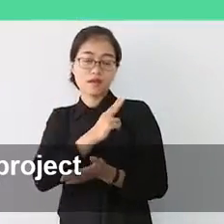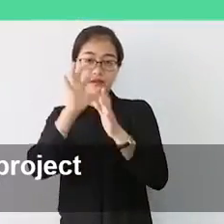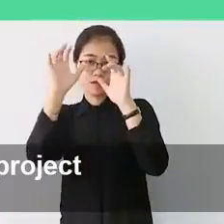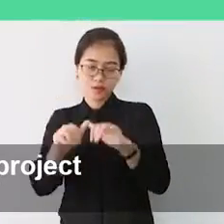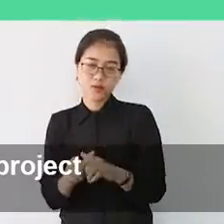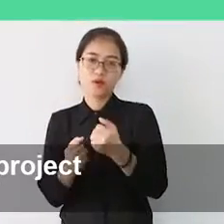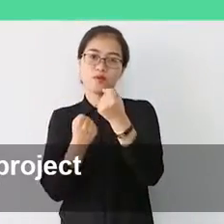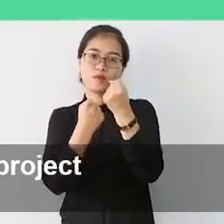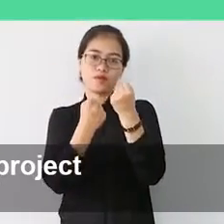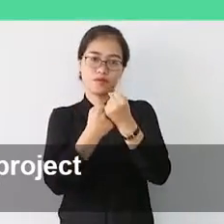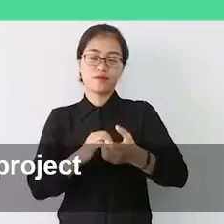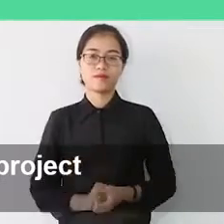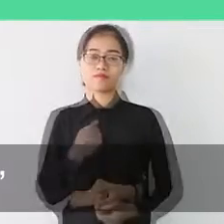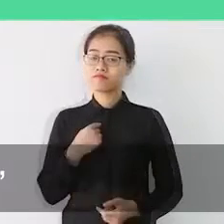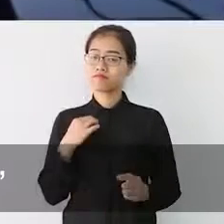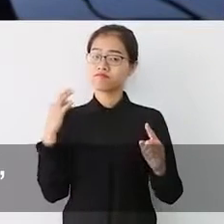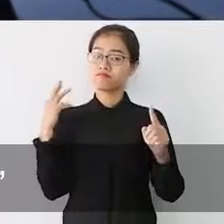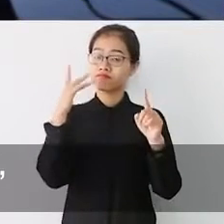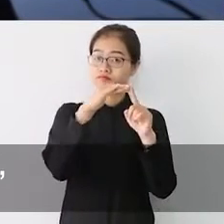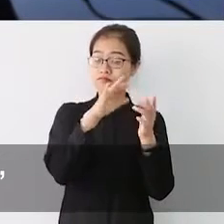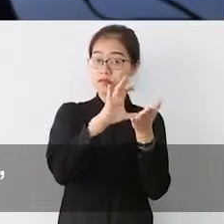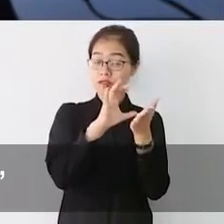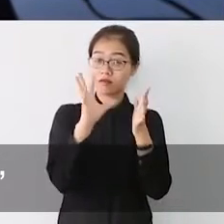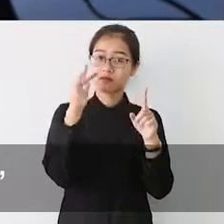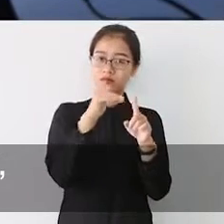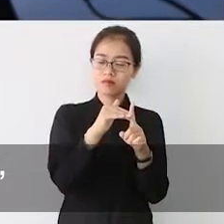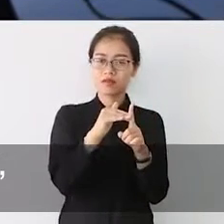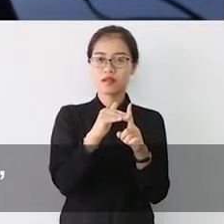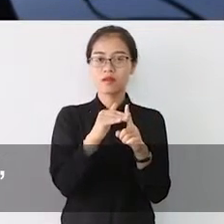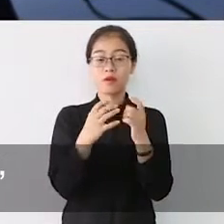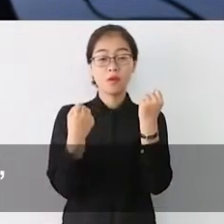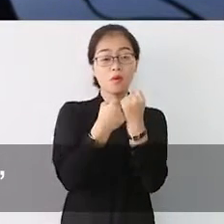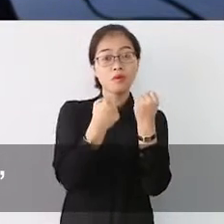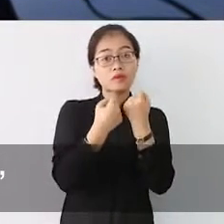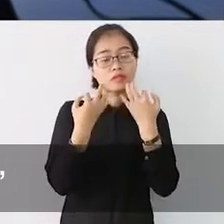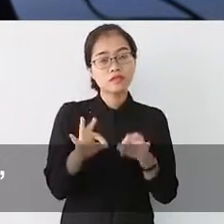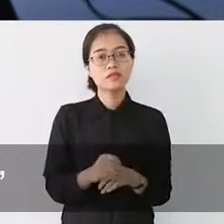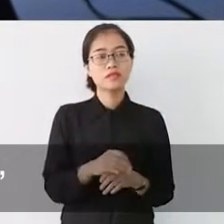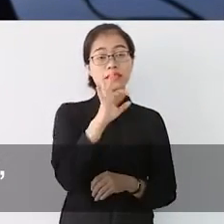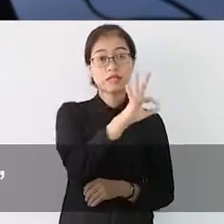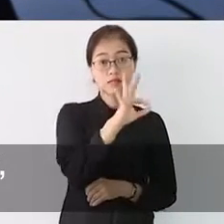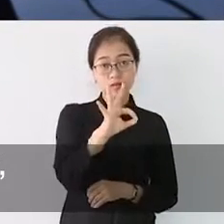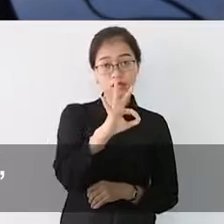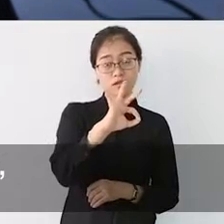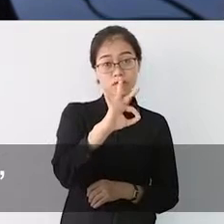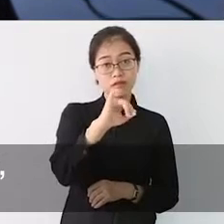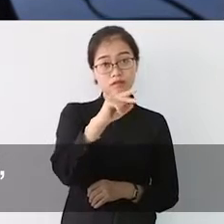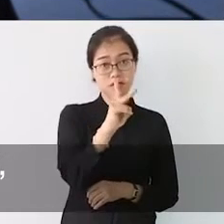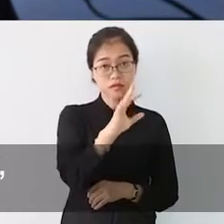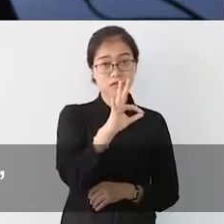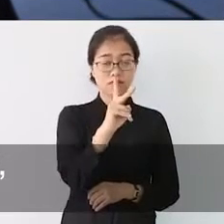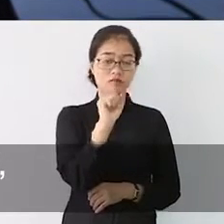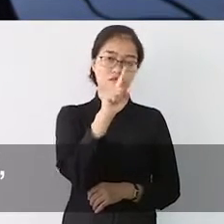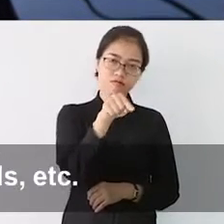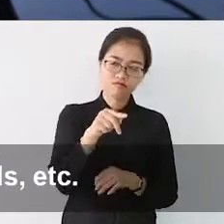tật, cung cấp các gói hỗ trợ của dự án. Khi tham gia dự án DARE thì tụi em được nhận cả về hỗ trợ về mặt tinh thần